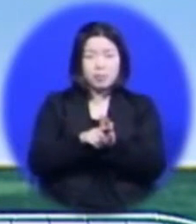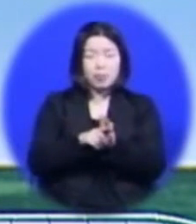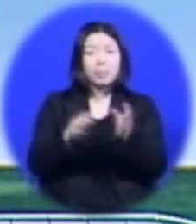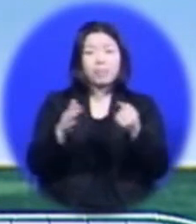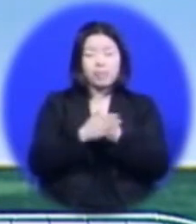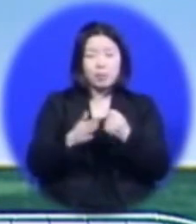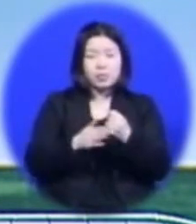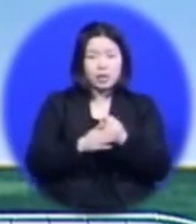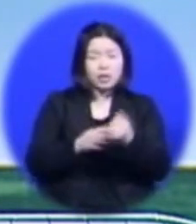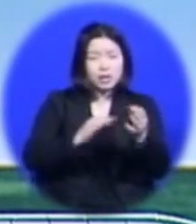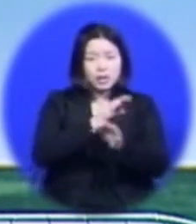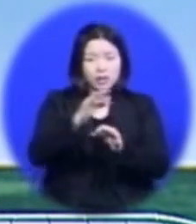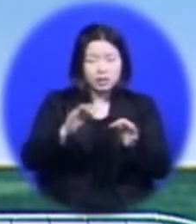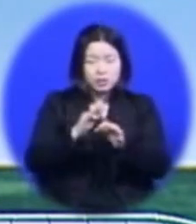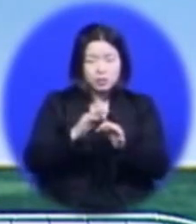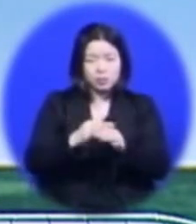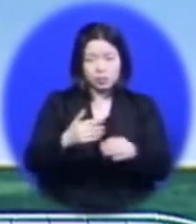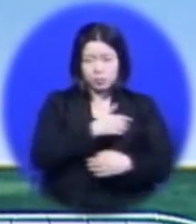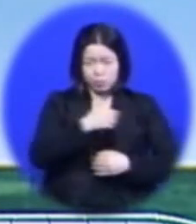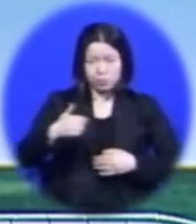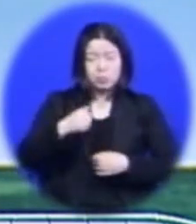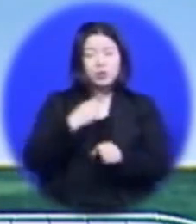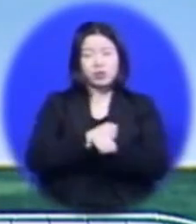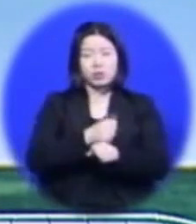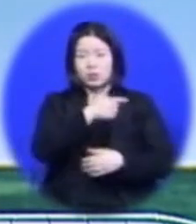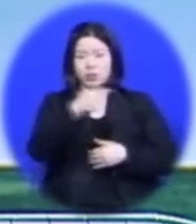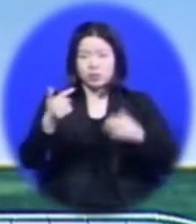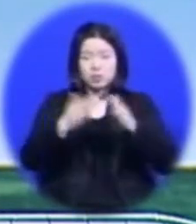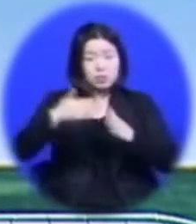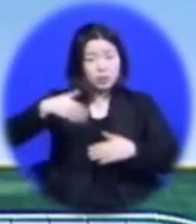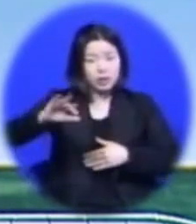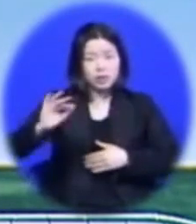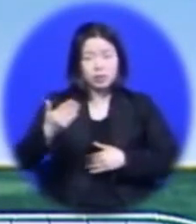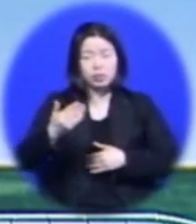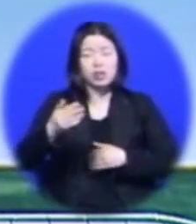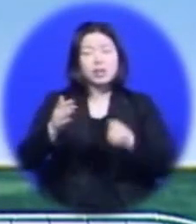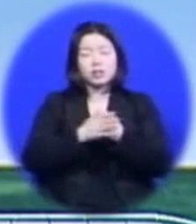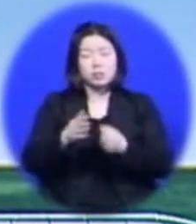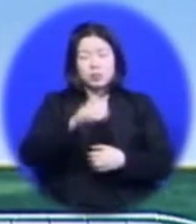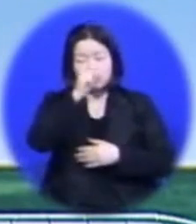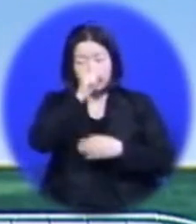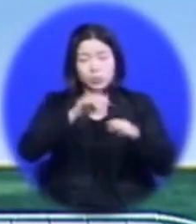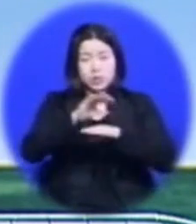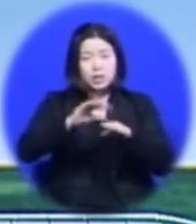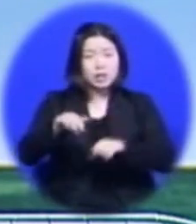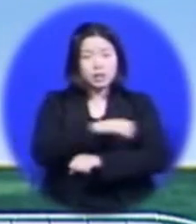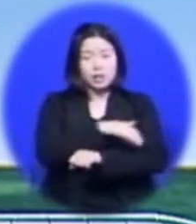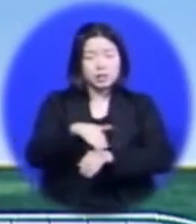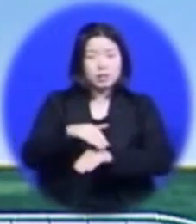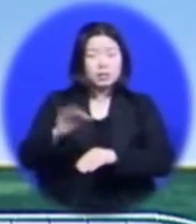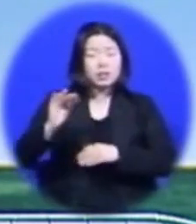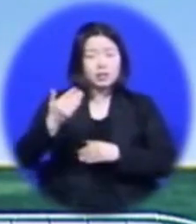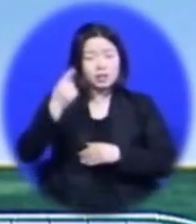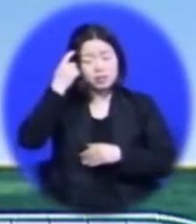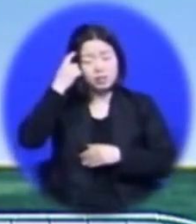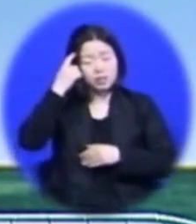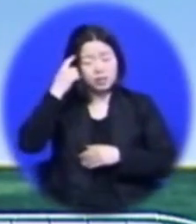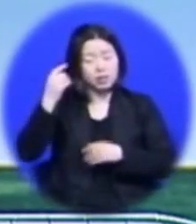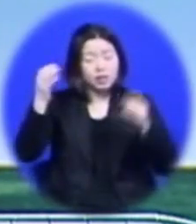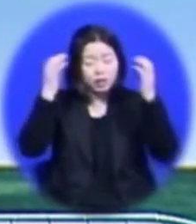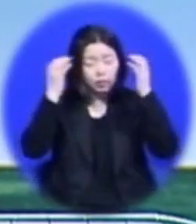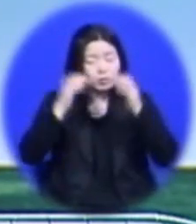그래서 경제적으로 넉넉해져야 되고, 그래서 큰 집으로 가야 되고, 그래서 좋은 차 타고 다녀야 된다는 생각에 시달리지는